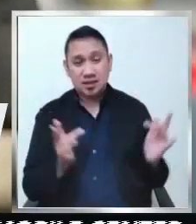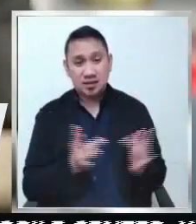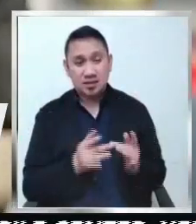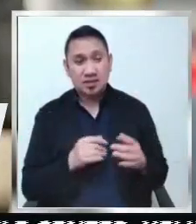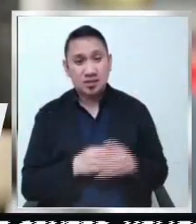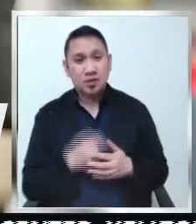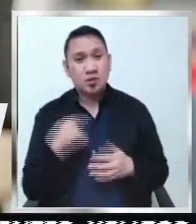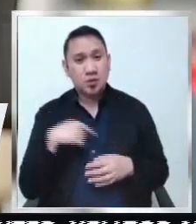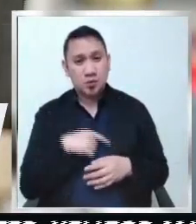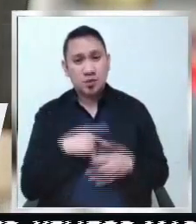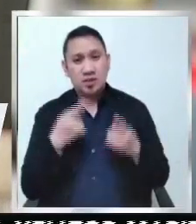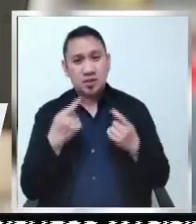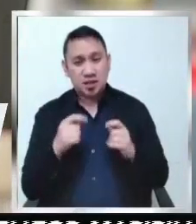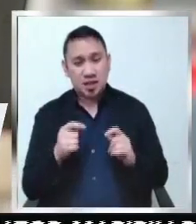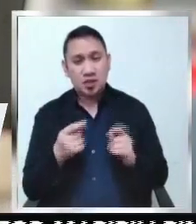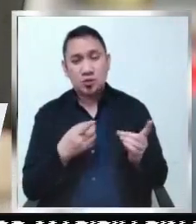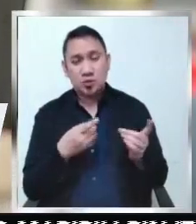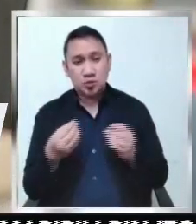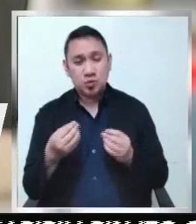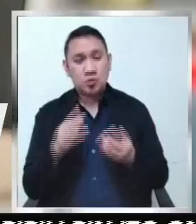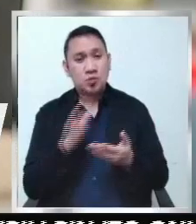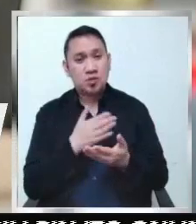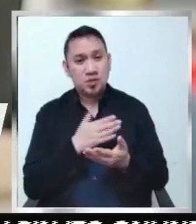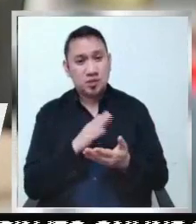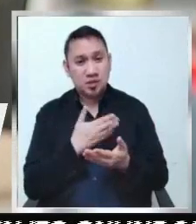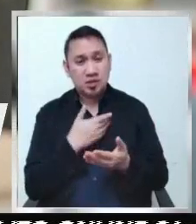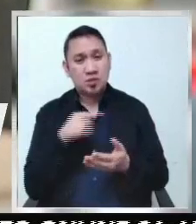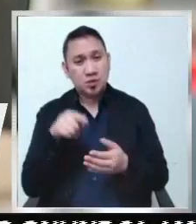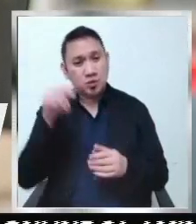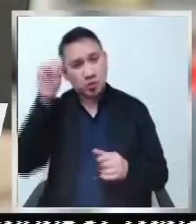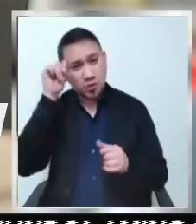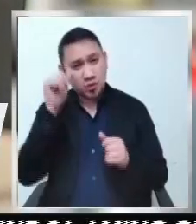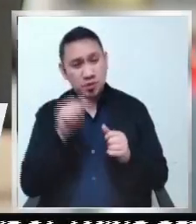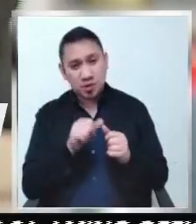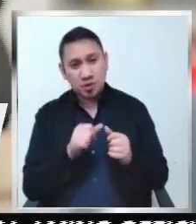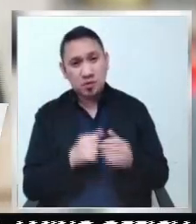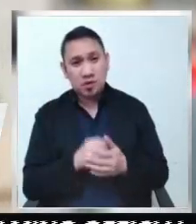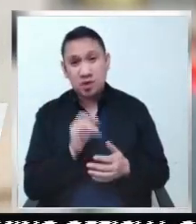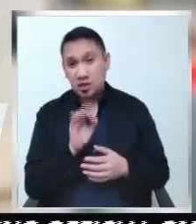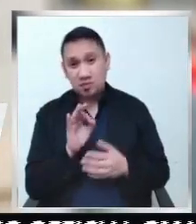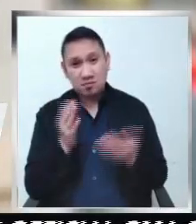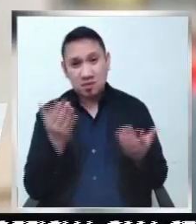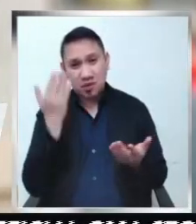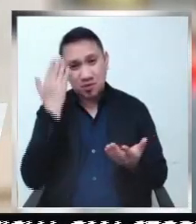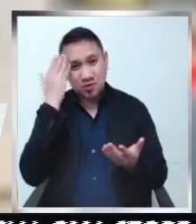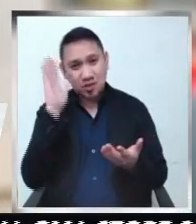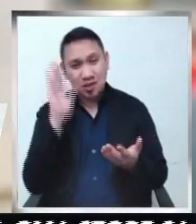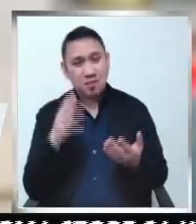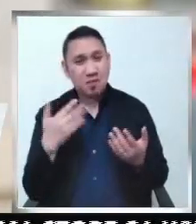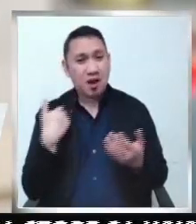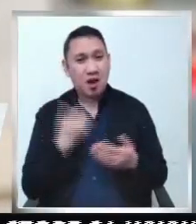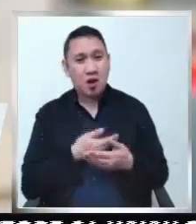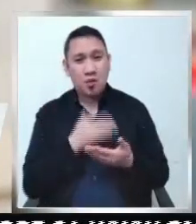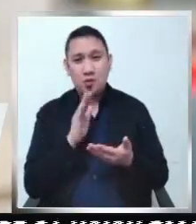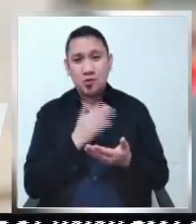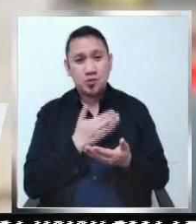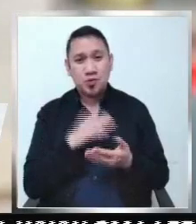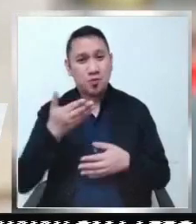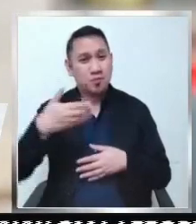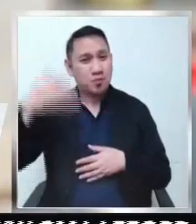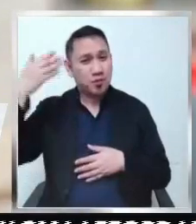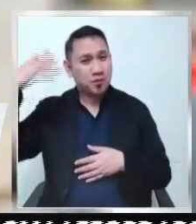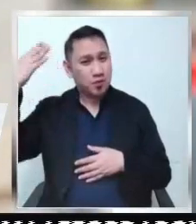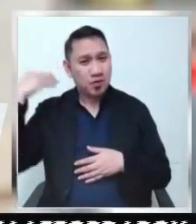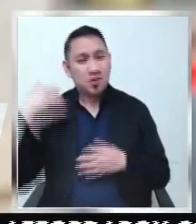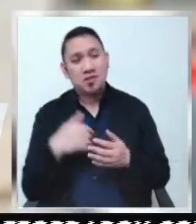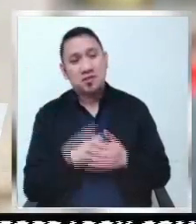best to sing the songs that you remember or if kung hindi nyo alam, yun po yung mga theme songs ng mga pelikula namin. And may mga